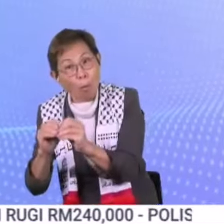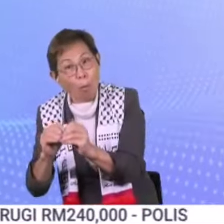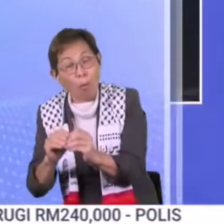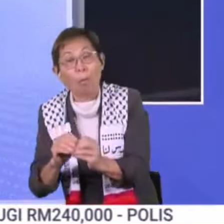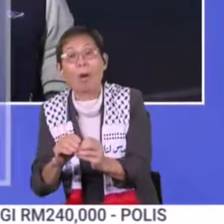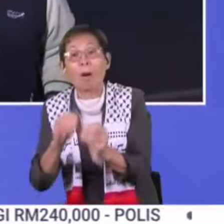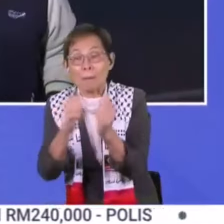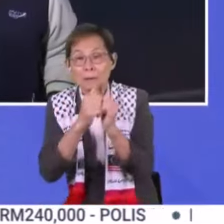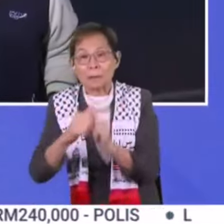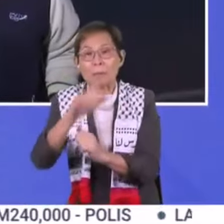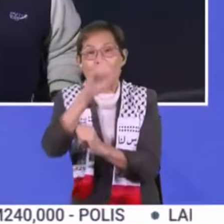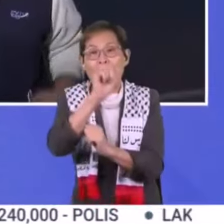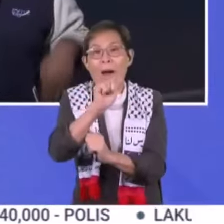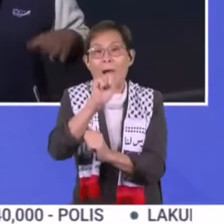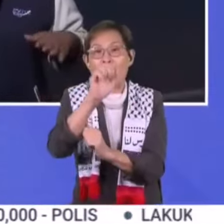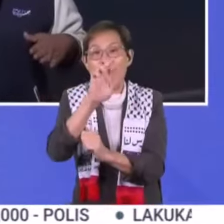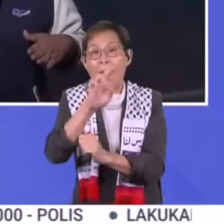silakan.